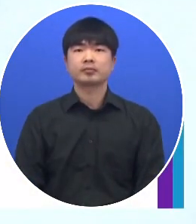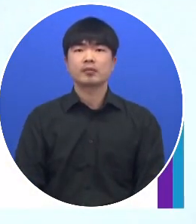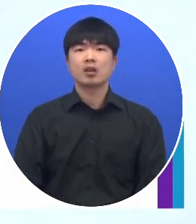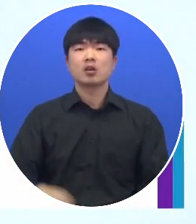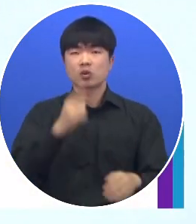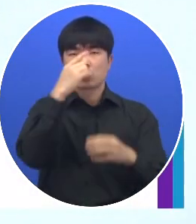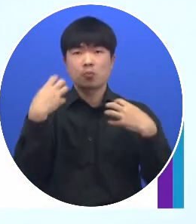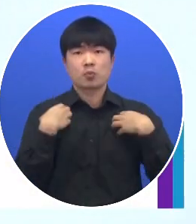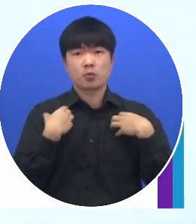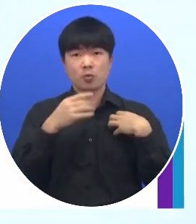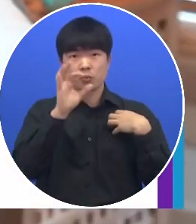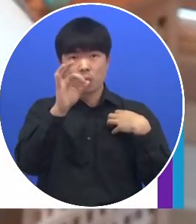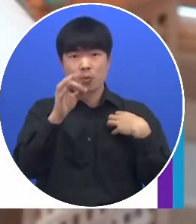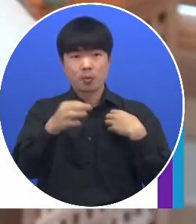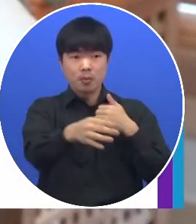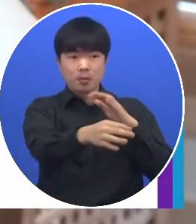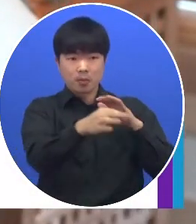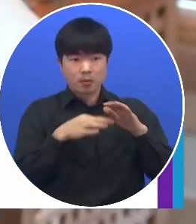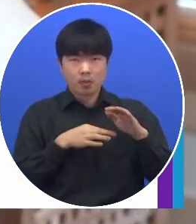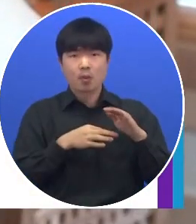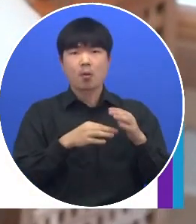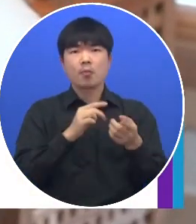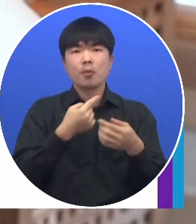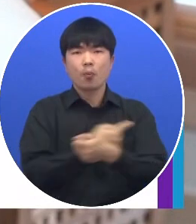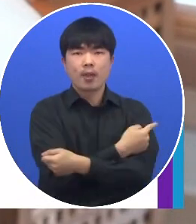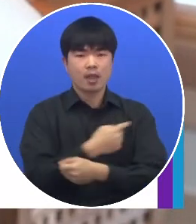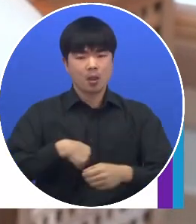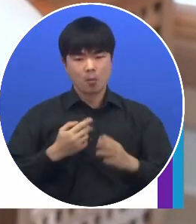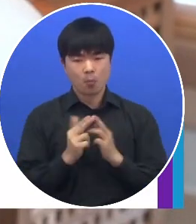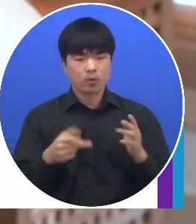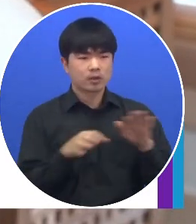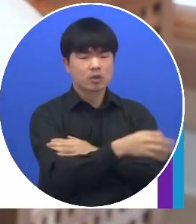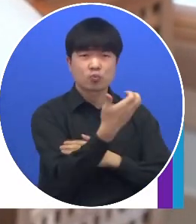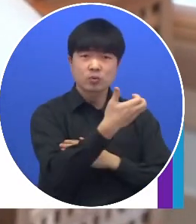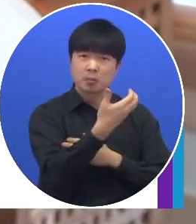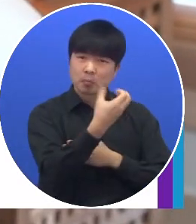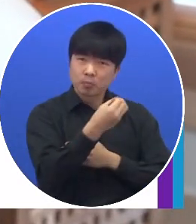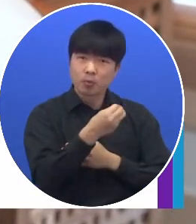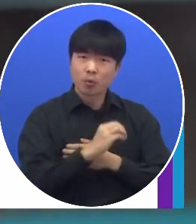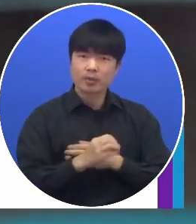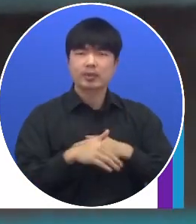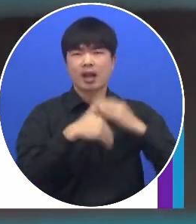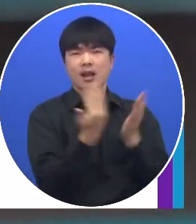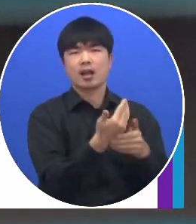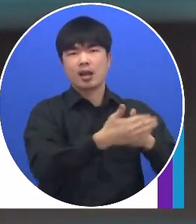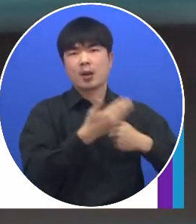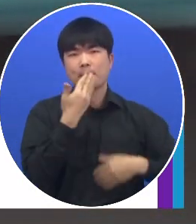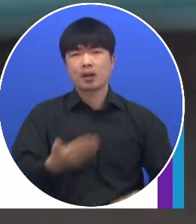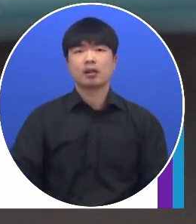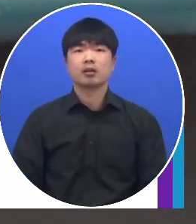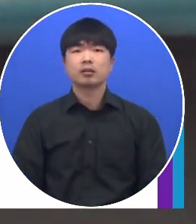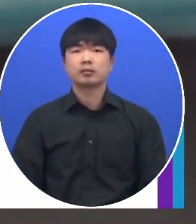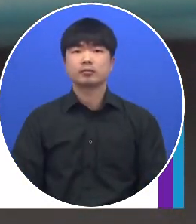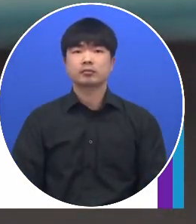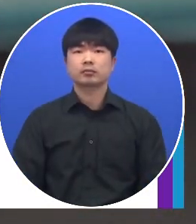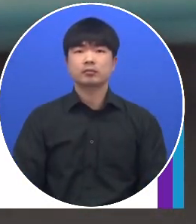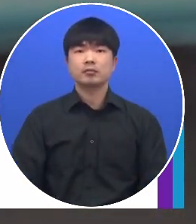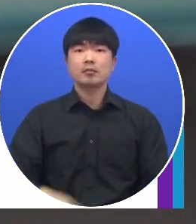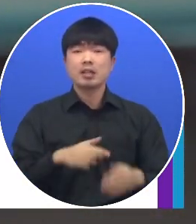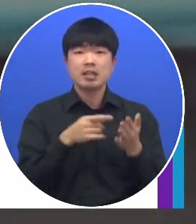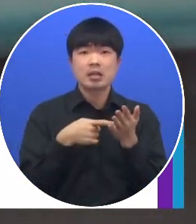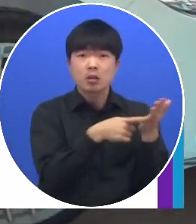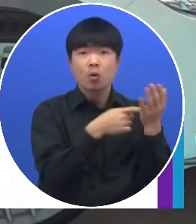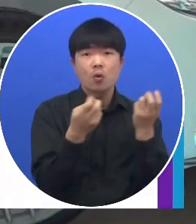정부지원금 외에 발생하는 본인 부담금의 90%를 지원해 드립니다 지원 방법은